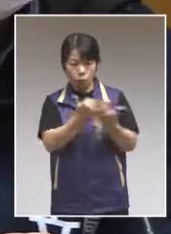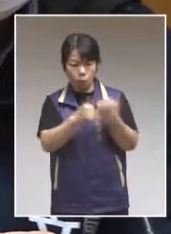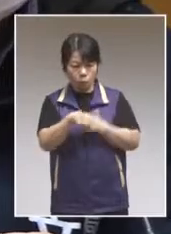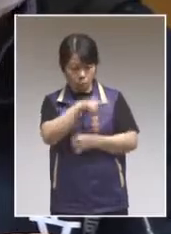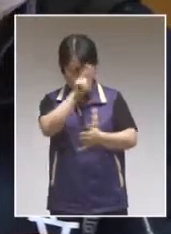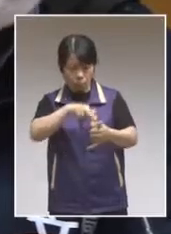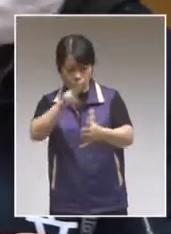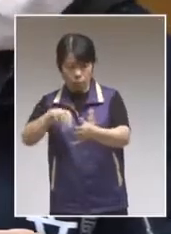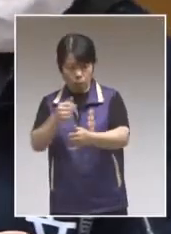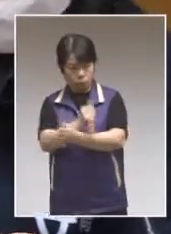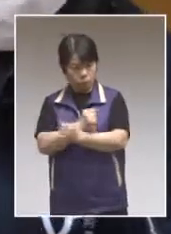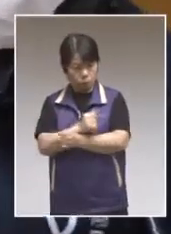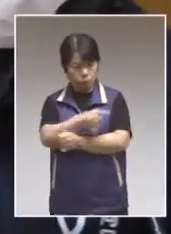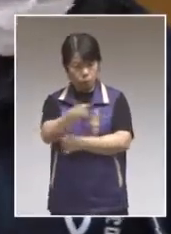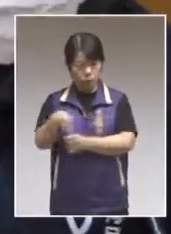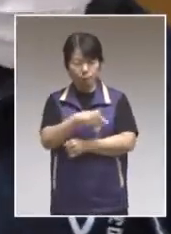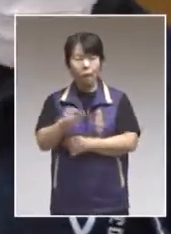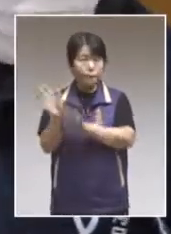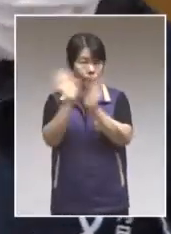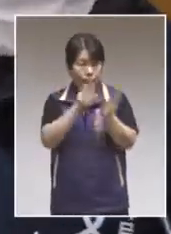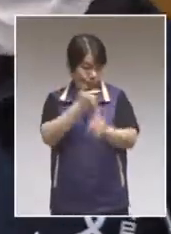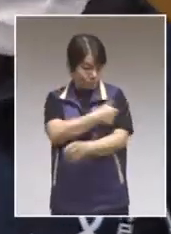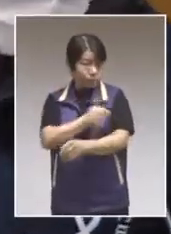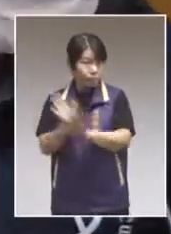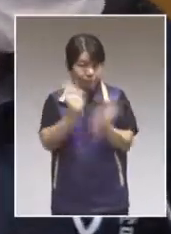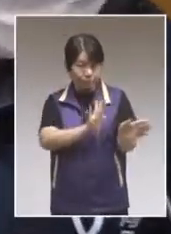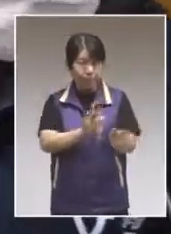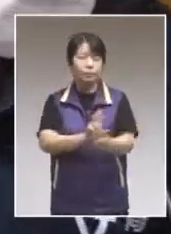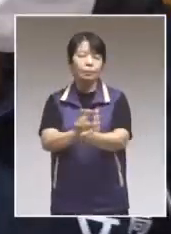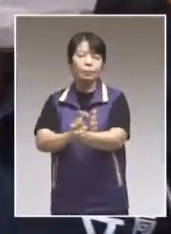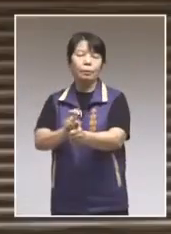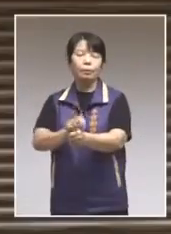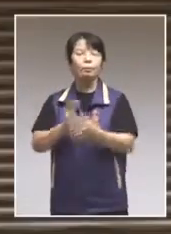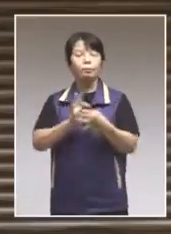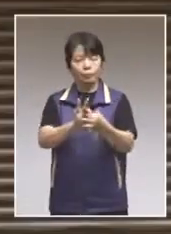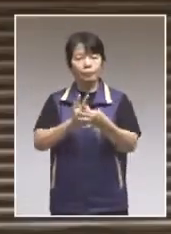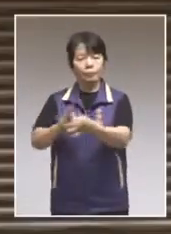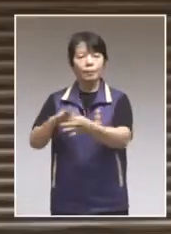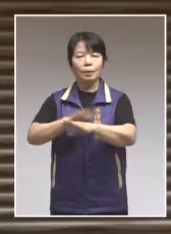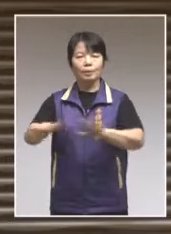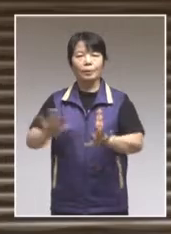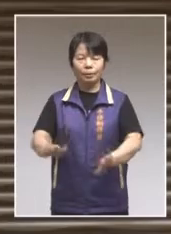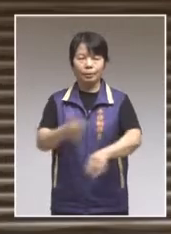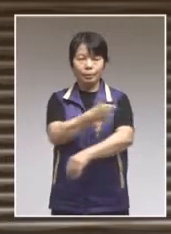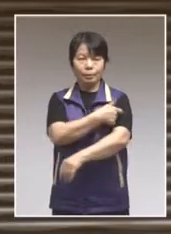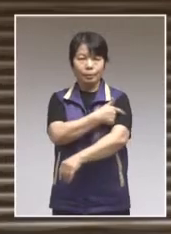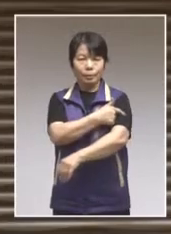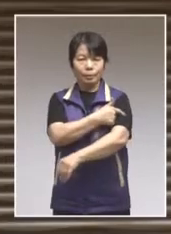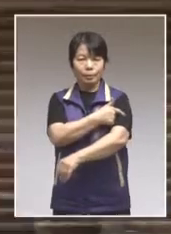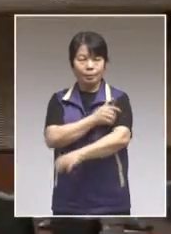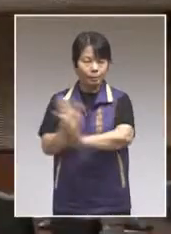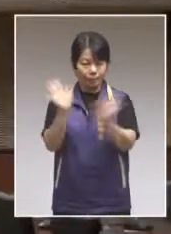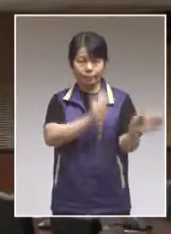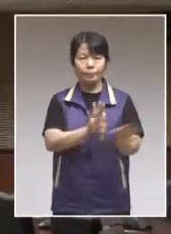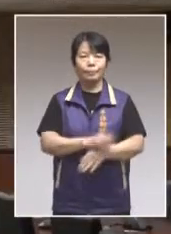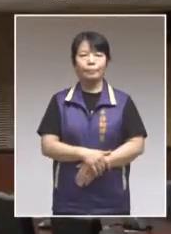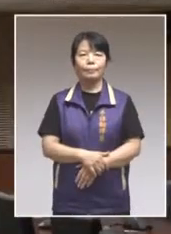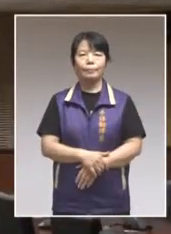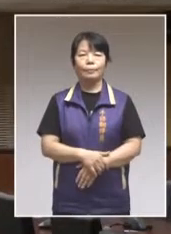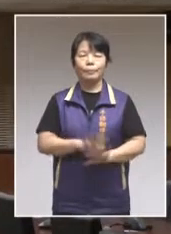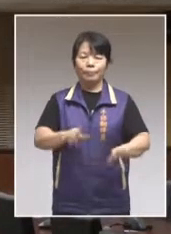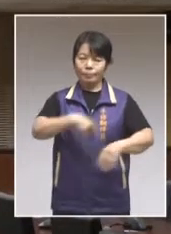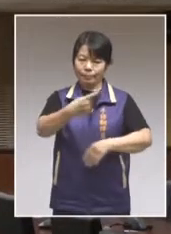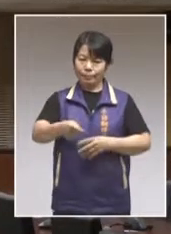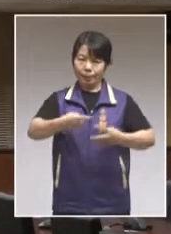何状况，持续给予关怀跟照顾。好，那大致上今天的疫苗接种还算 好。谢谢。那接下来请